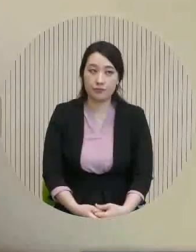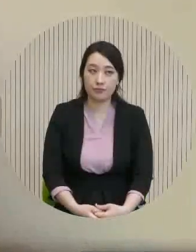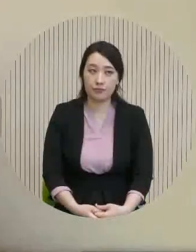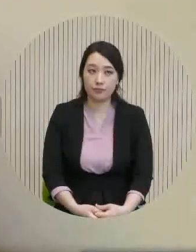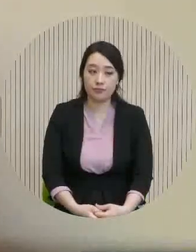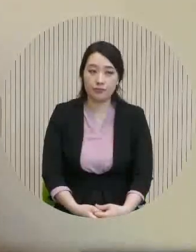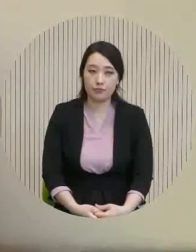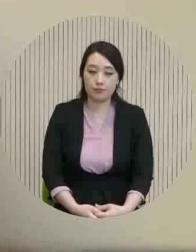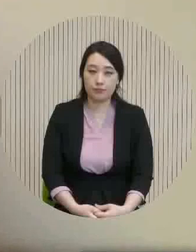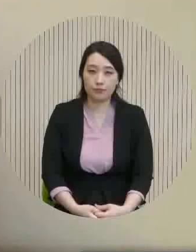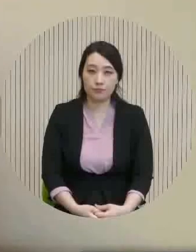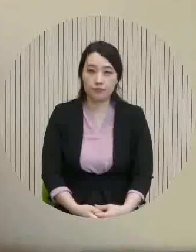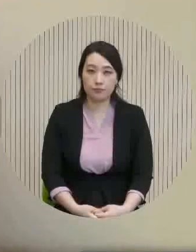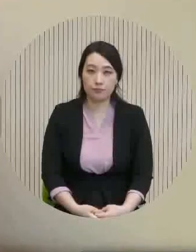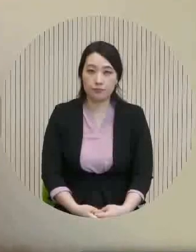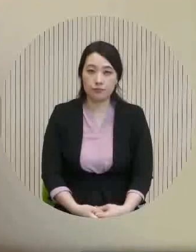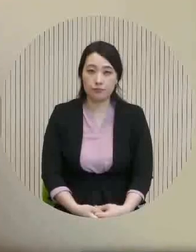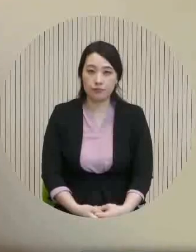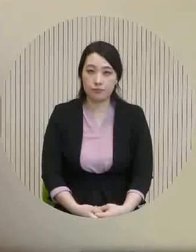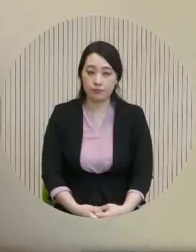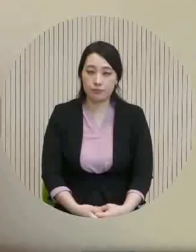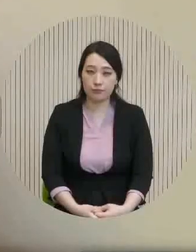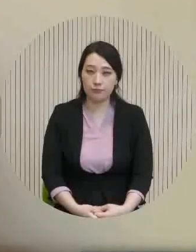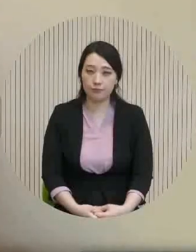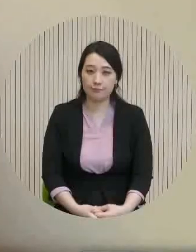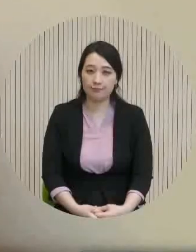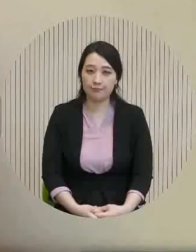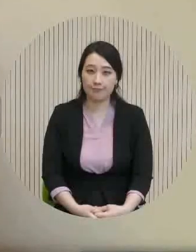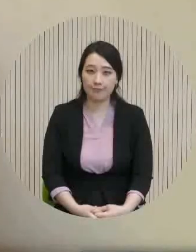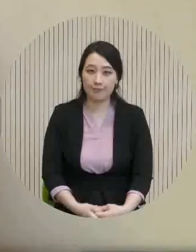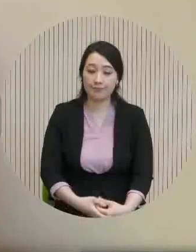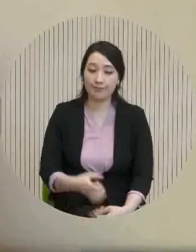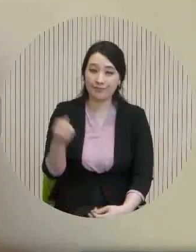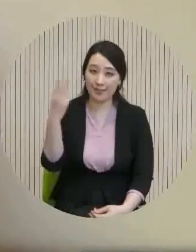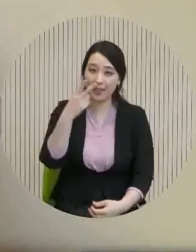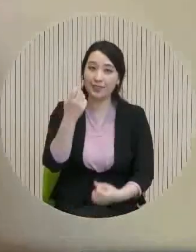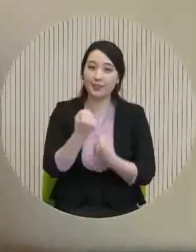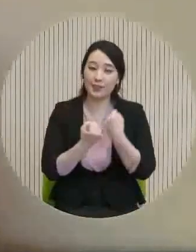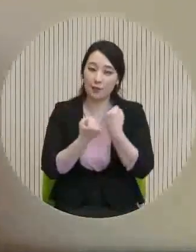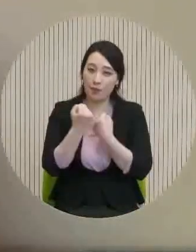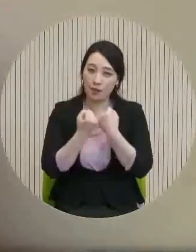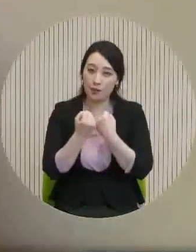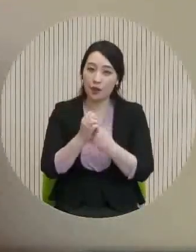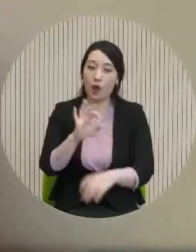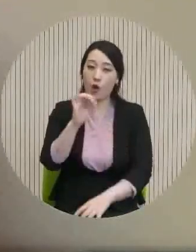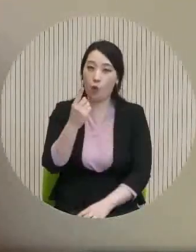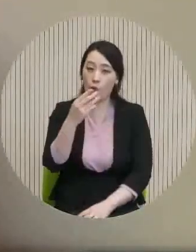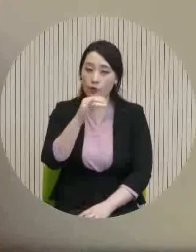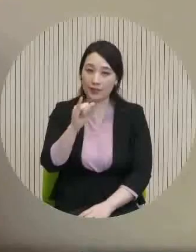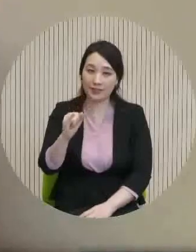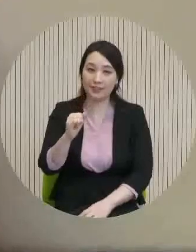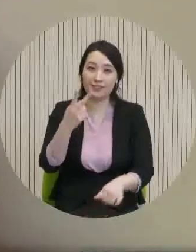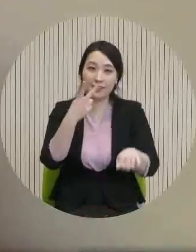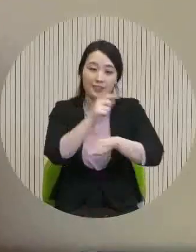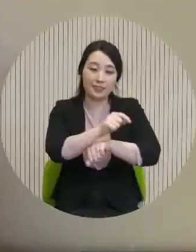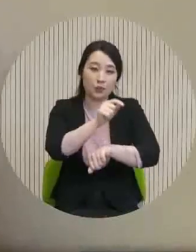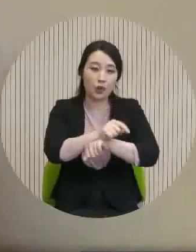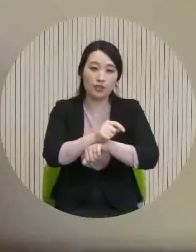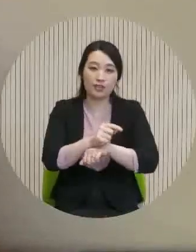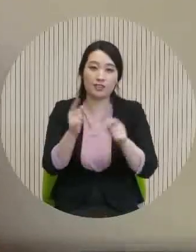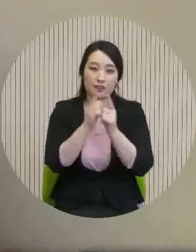all made by ourselves. 네, 다시 말해서 오디 도서관 사서들을 직접 만드는 How 프로그램입니다.